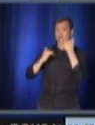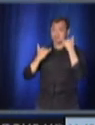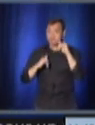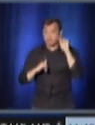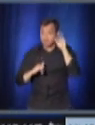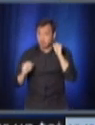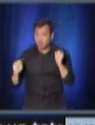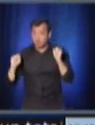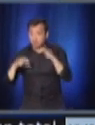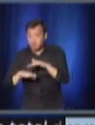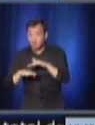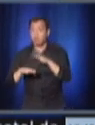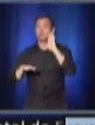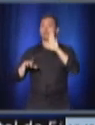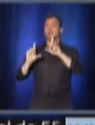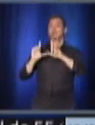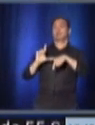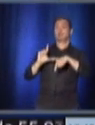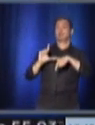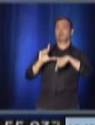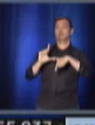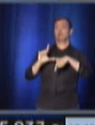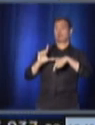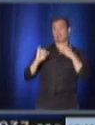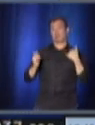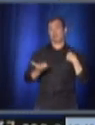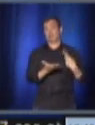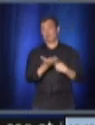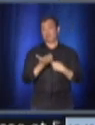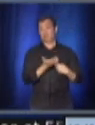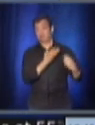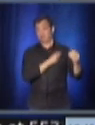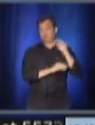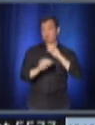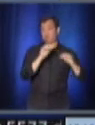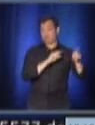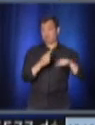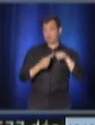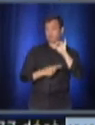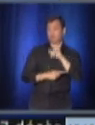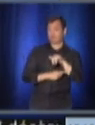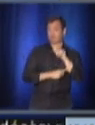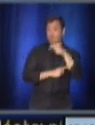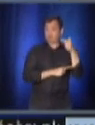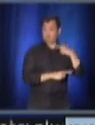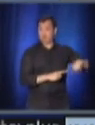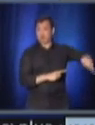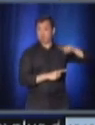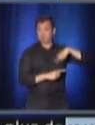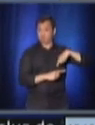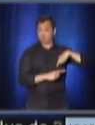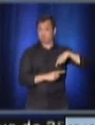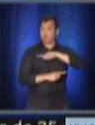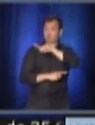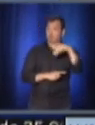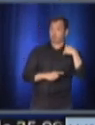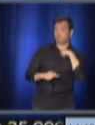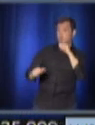peut annuler leur permis? Voilà la teneur des discussions au ministère. Donc, le message aux tenanciers, c'est